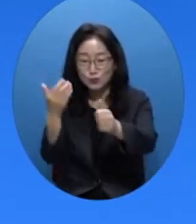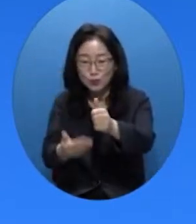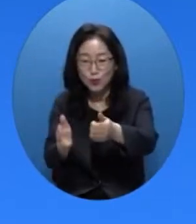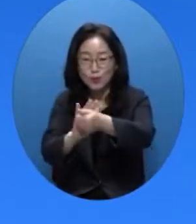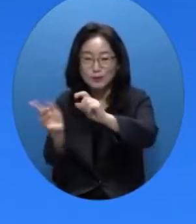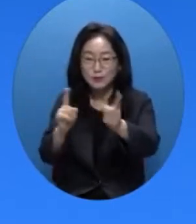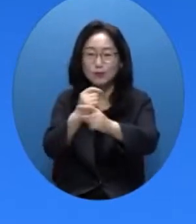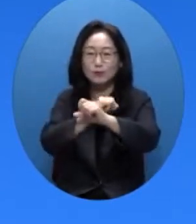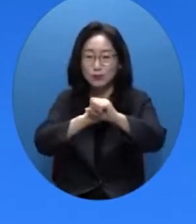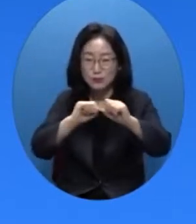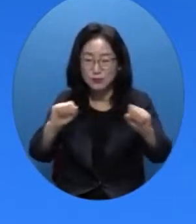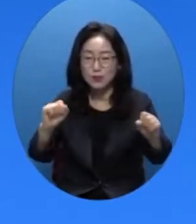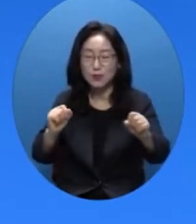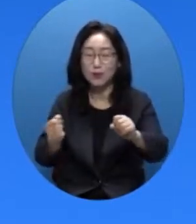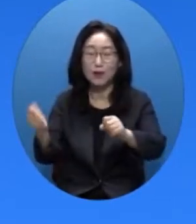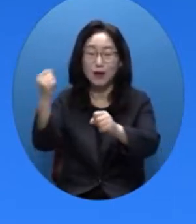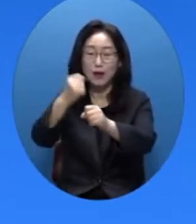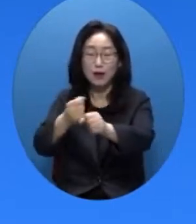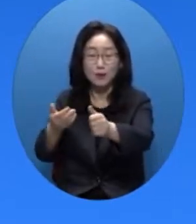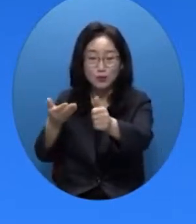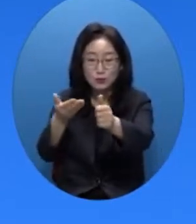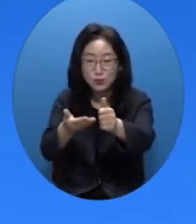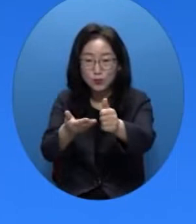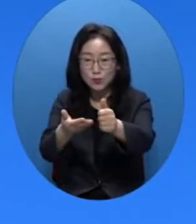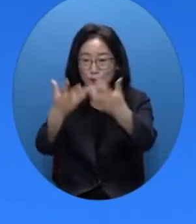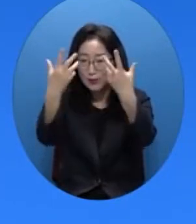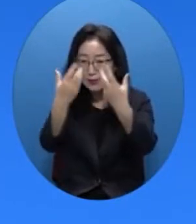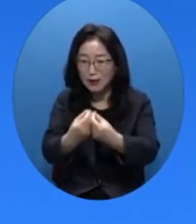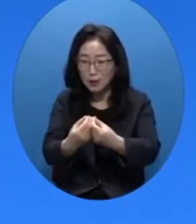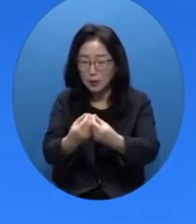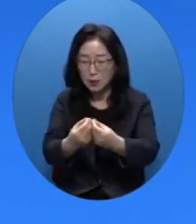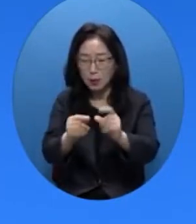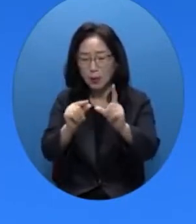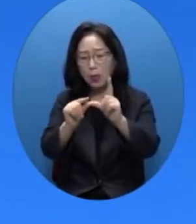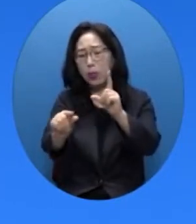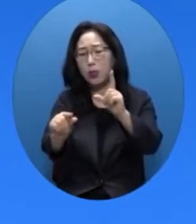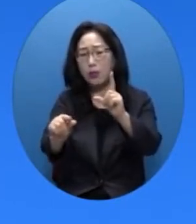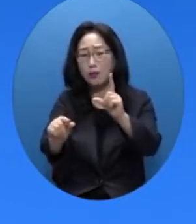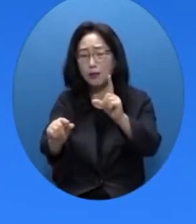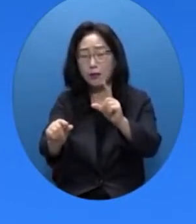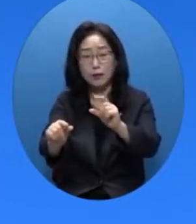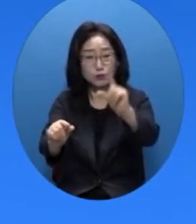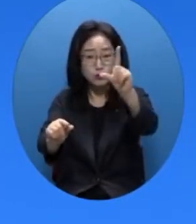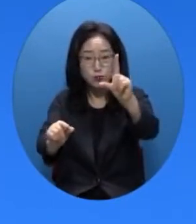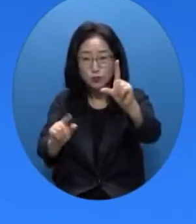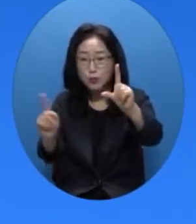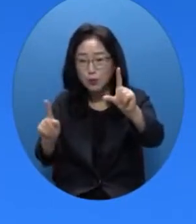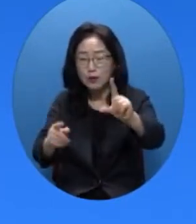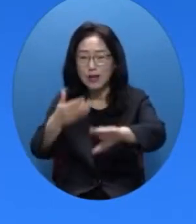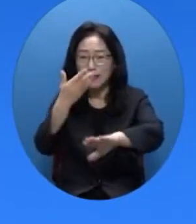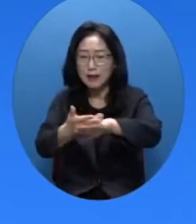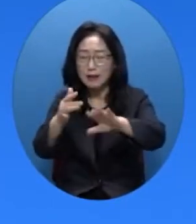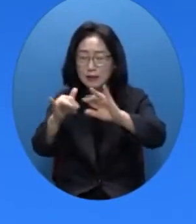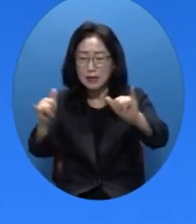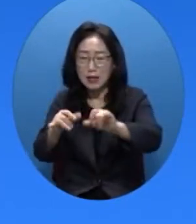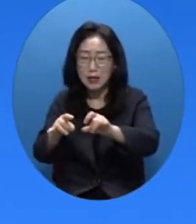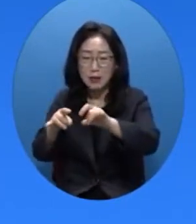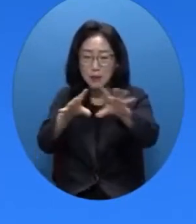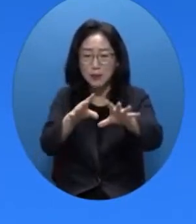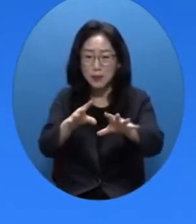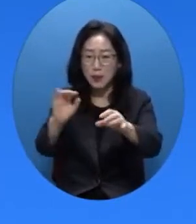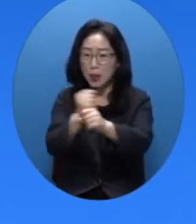용서가 회복을 받아주는 그런 내용들은 많지 않고 주로 남을 모함하고 헐뜯고